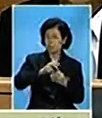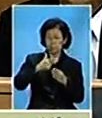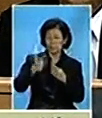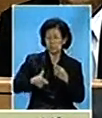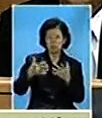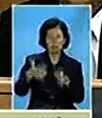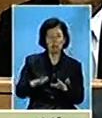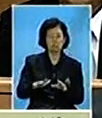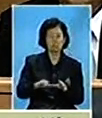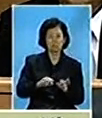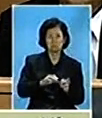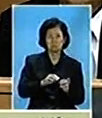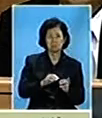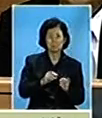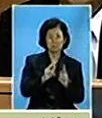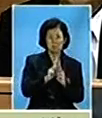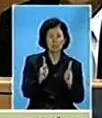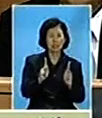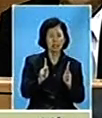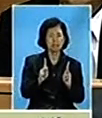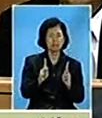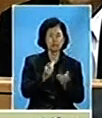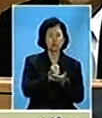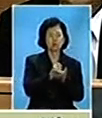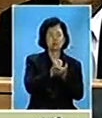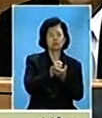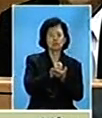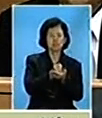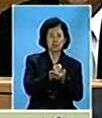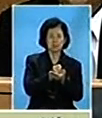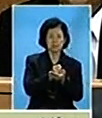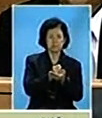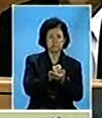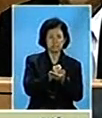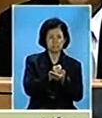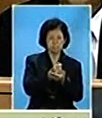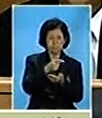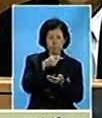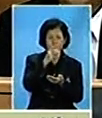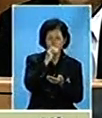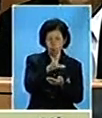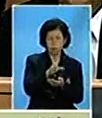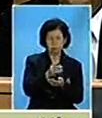วกรรมาธิการช่วยกรุณายืนยันด้วยน